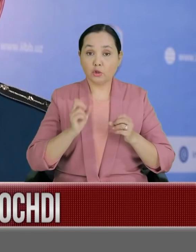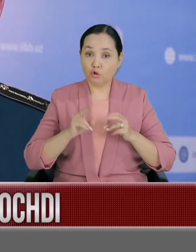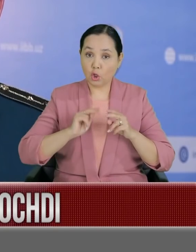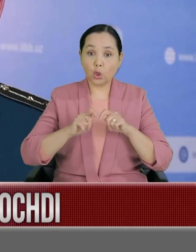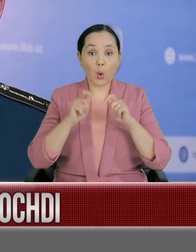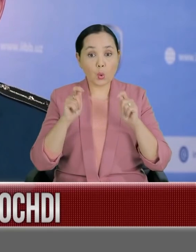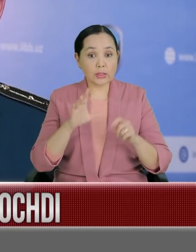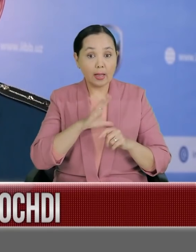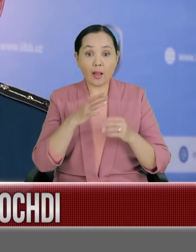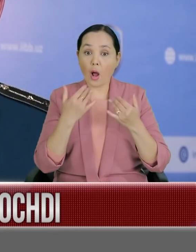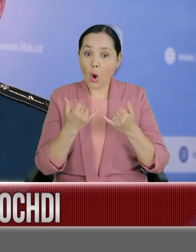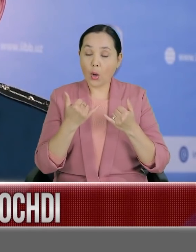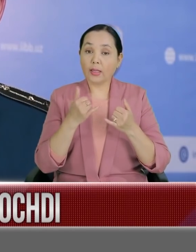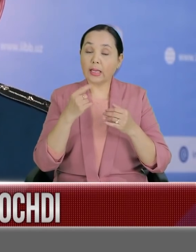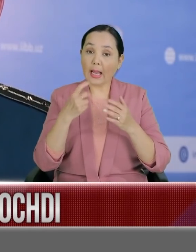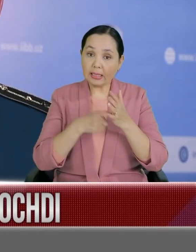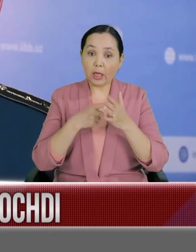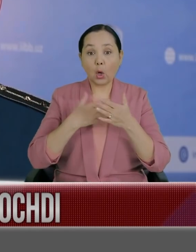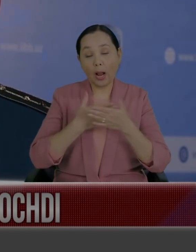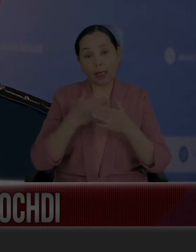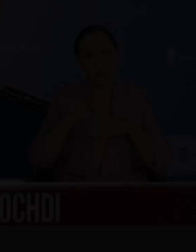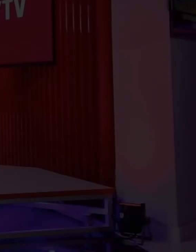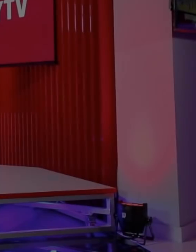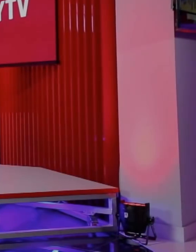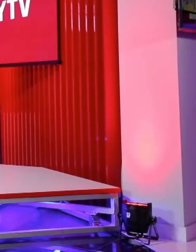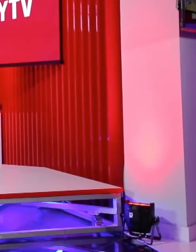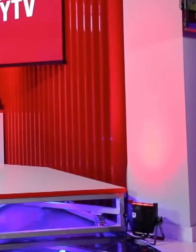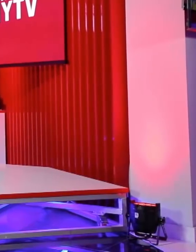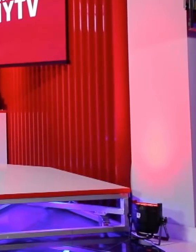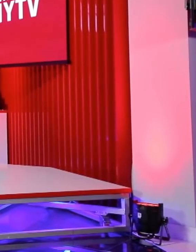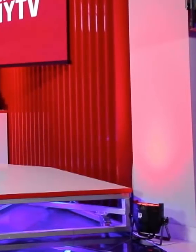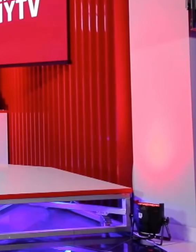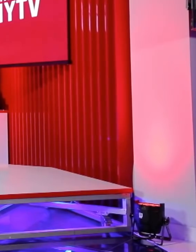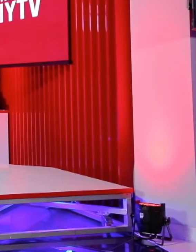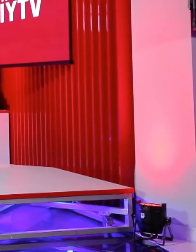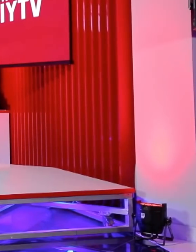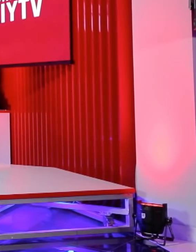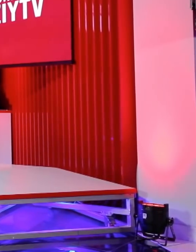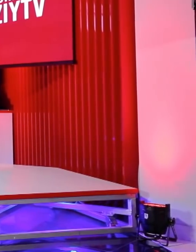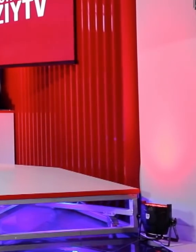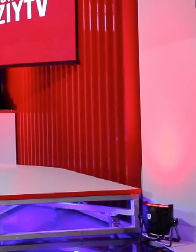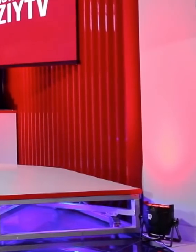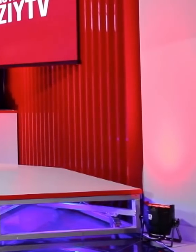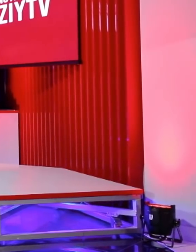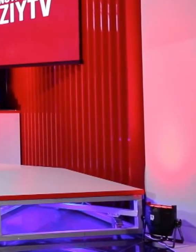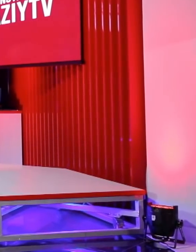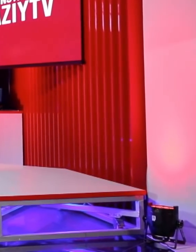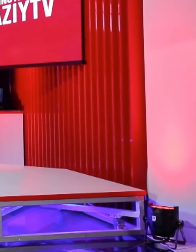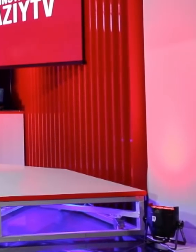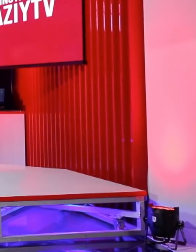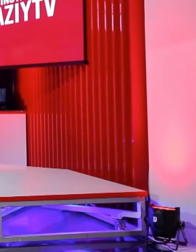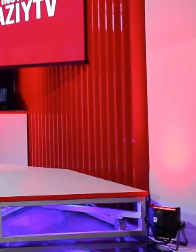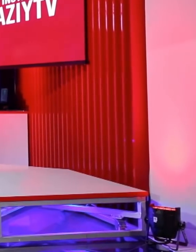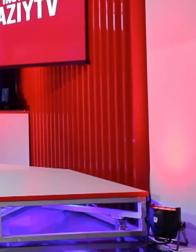jinoyat ishi qo'zg'atilgan. Hozirda dastlabki tergov harakatlari olib borilmoqda. E'tiboringizni monitorda aks etayotgan fotosuratlarga qaratmoqchimiz.